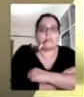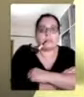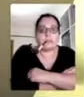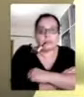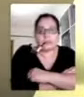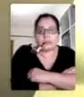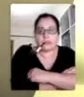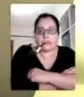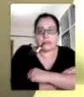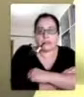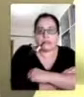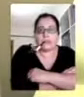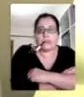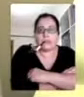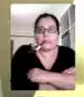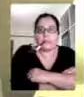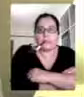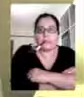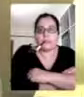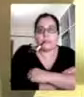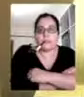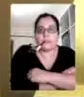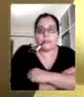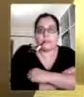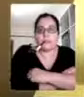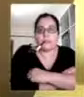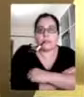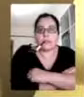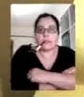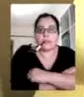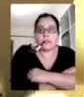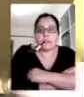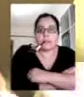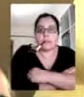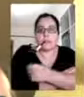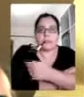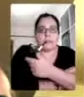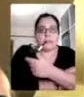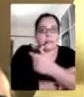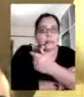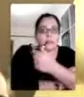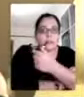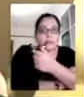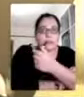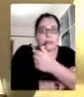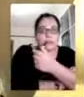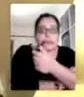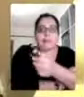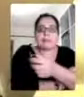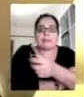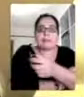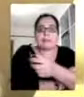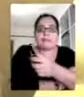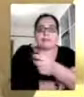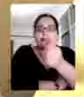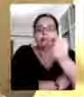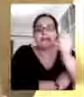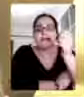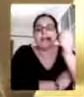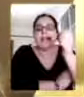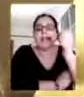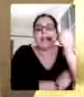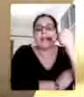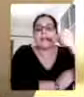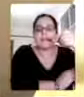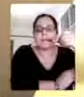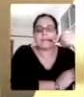bir İngiliz kavanoz markası yapıyor. Bunu böyle sıkıştırdıktan sonra kenarlardan basma şeyiyle hiç hava almıyor. Şimdi ben